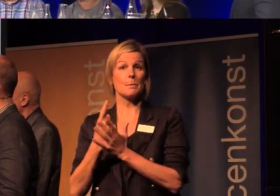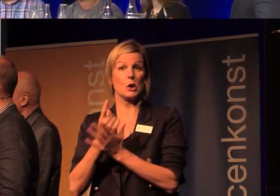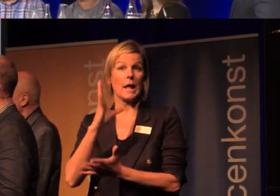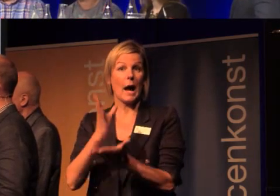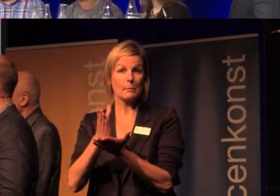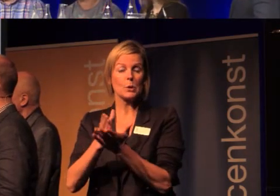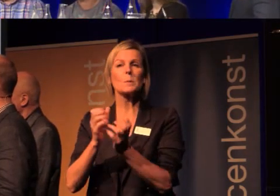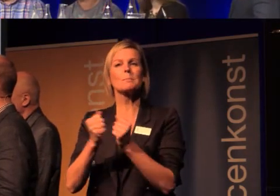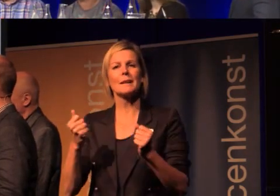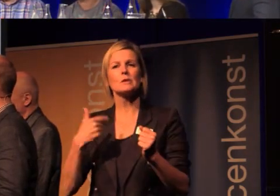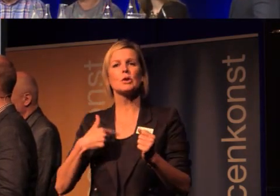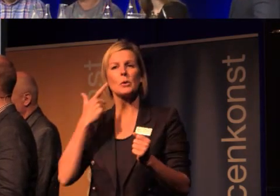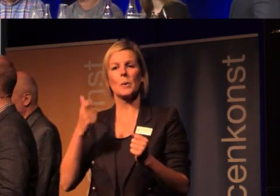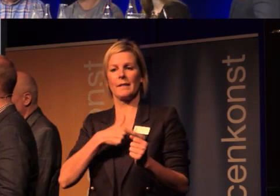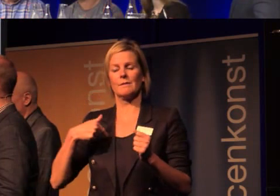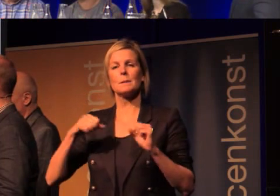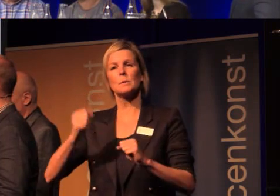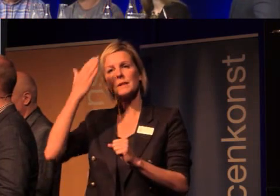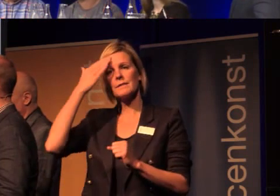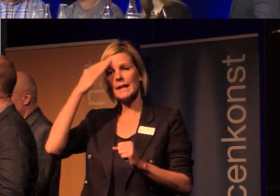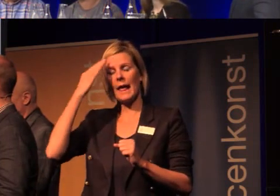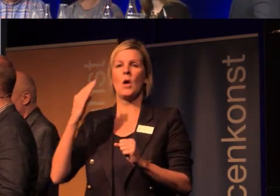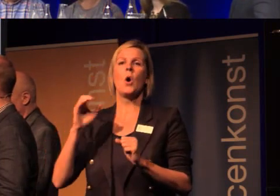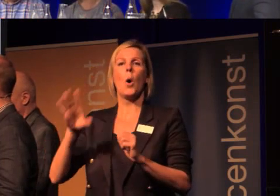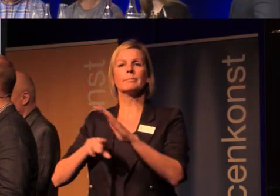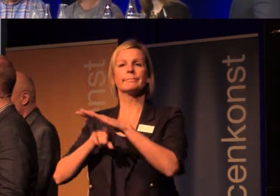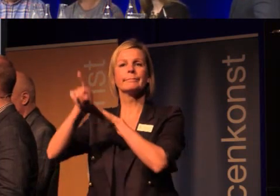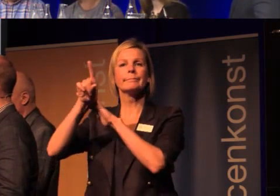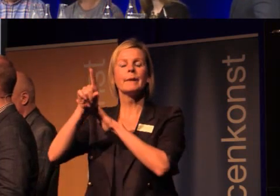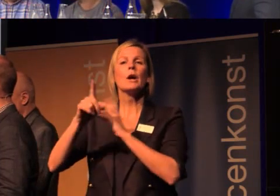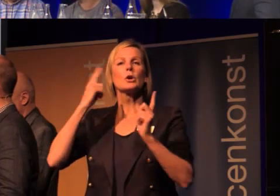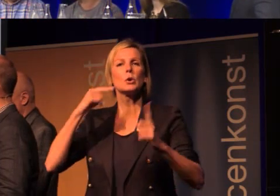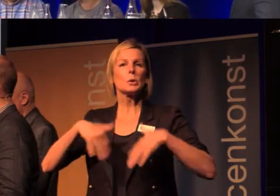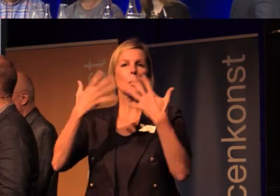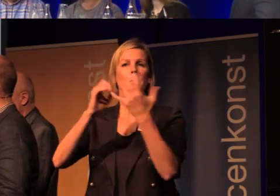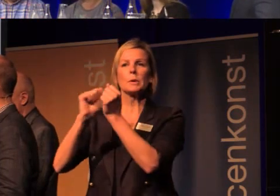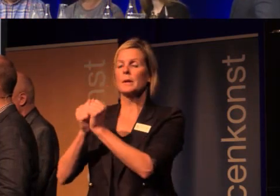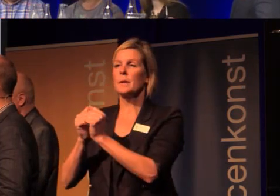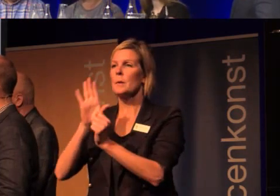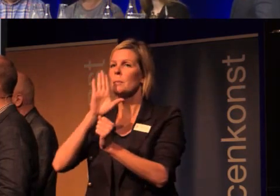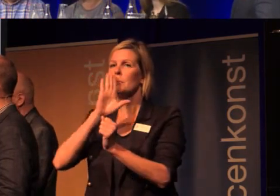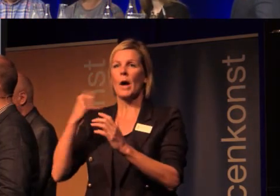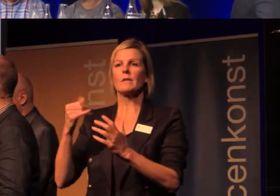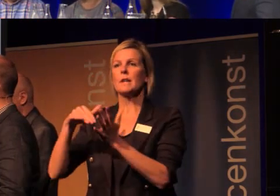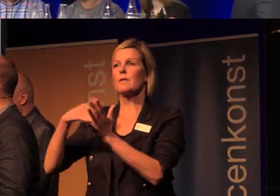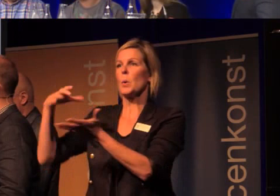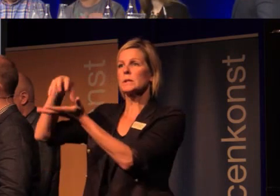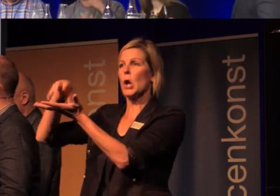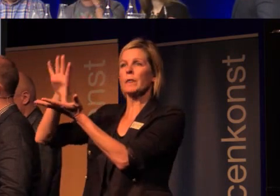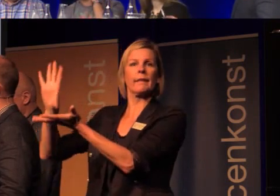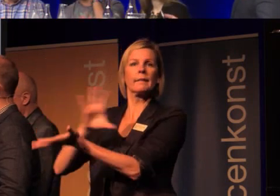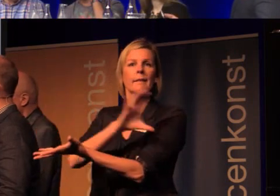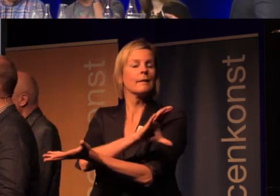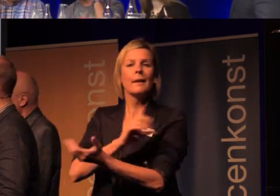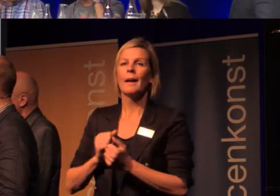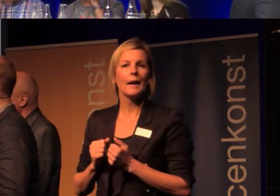vara medveten om att en framgångsrik kulturpolitik behöver inte nödvändigtvis alltid komma uppifrån staten. Utan statens uppgift